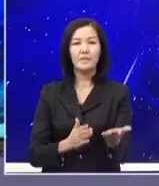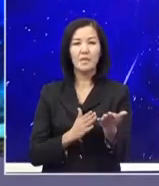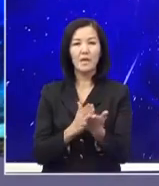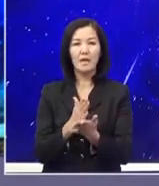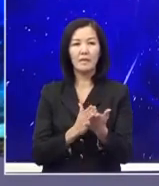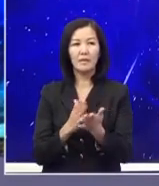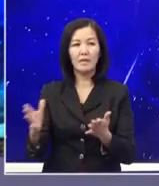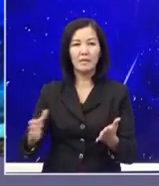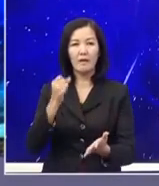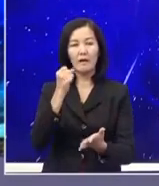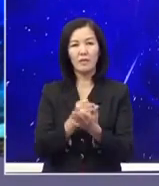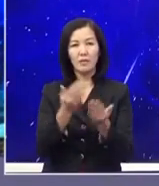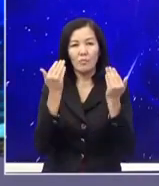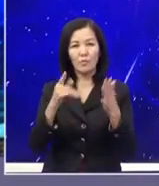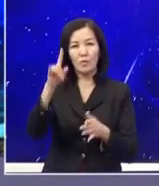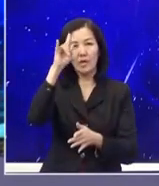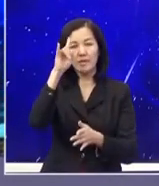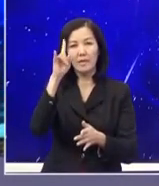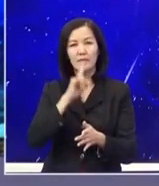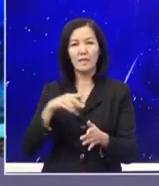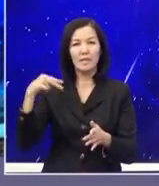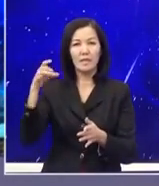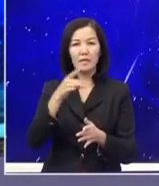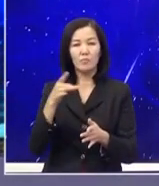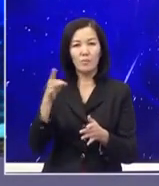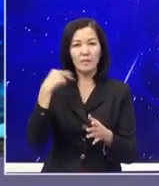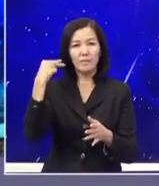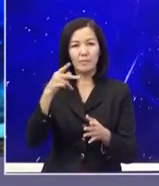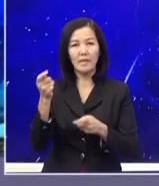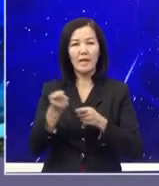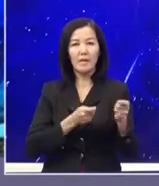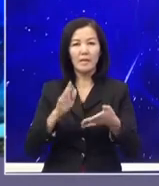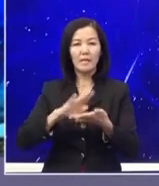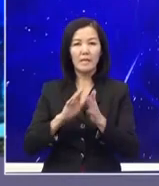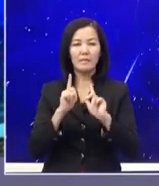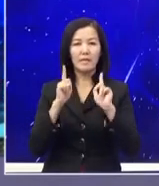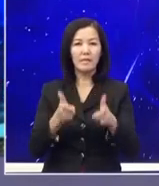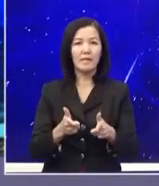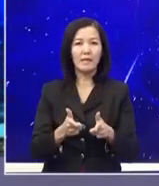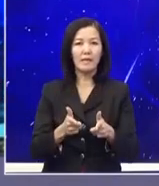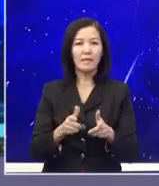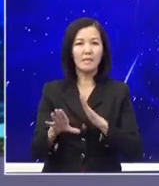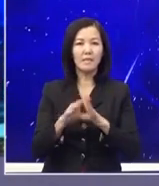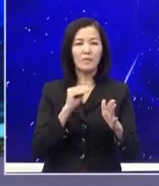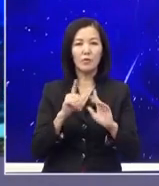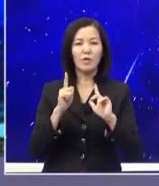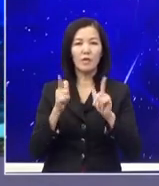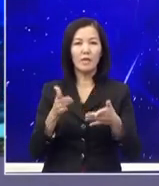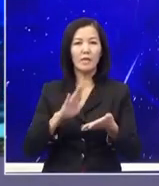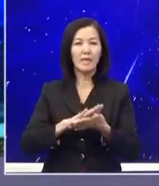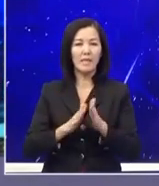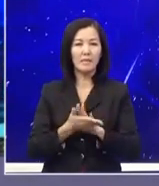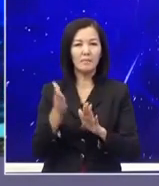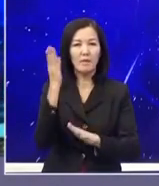Кадрлық тағайындау бүгін Қазақстан Республикасы президенті әкімшілігінің келісіміне сәйкес жергілікті мәслихат депутаттарының мақұлдауымен